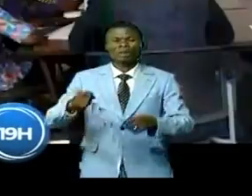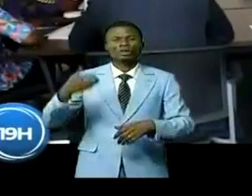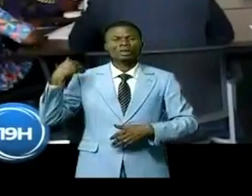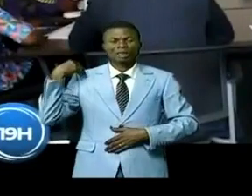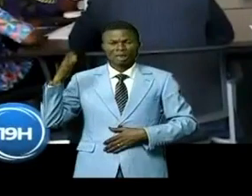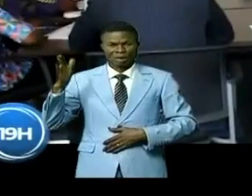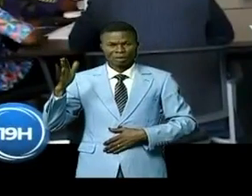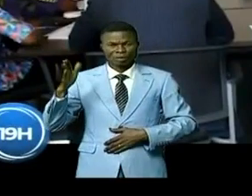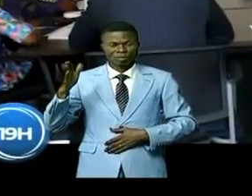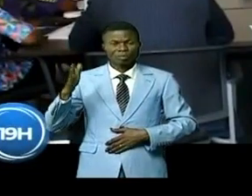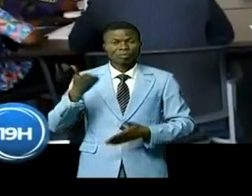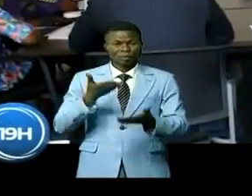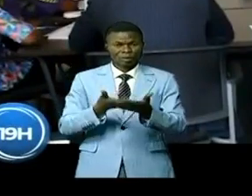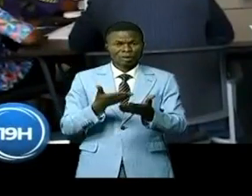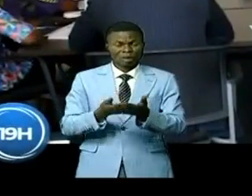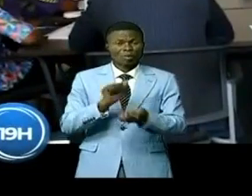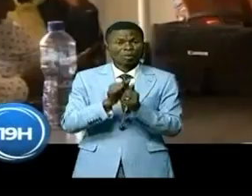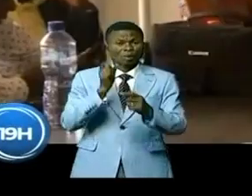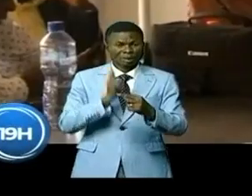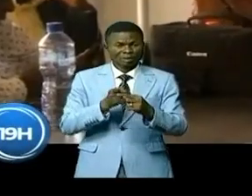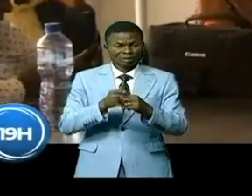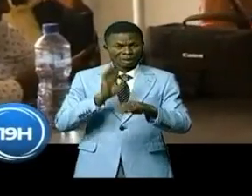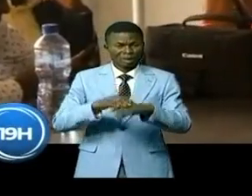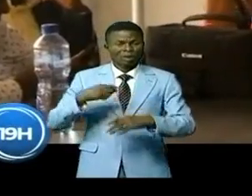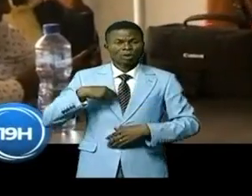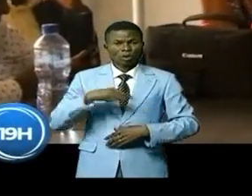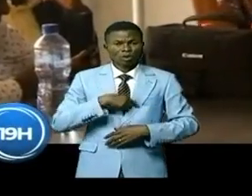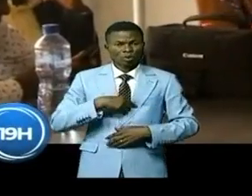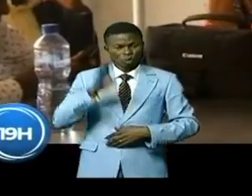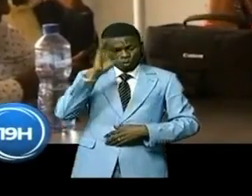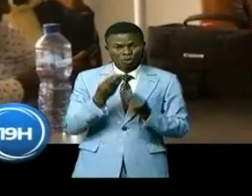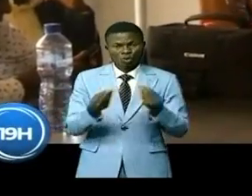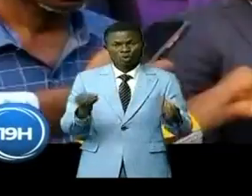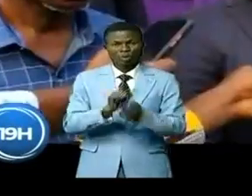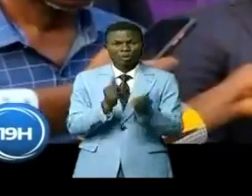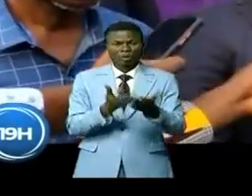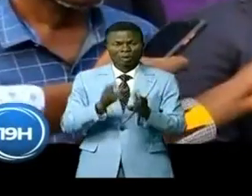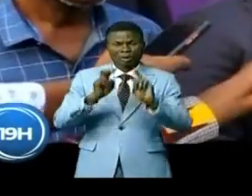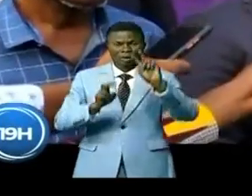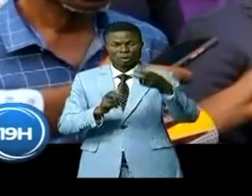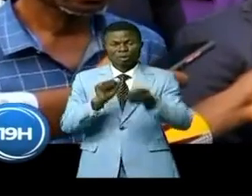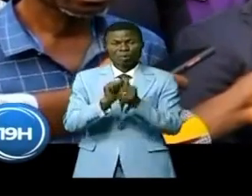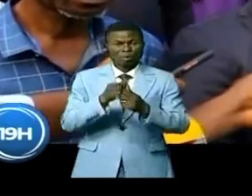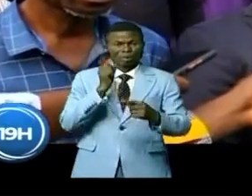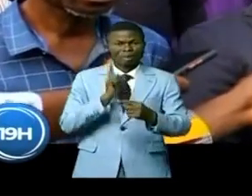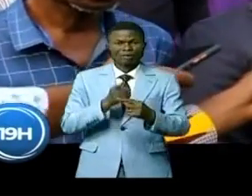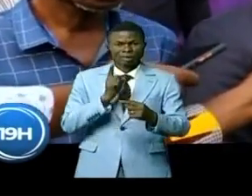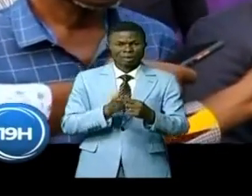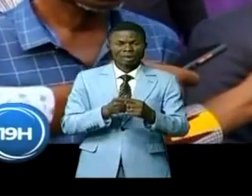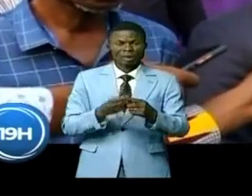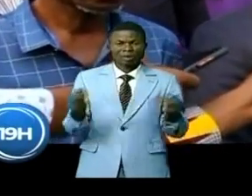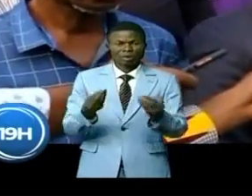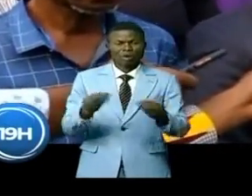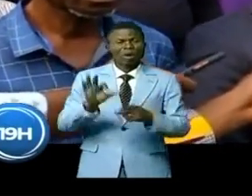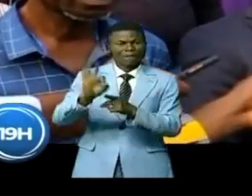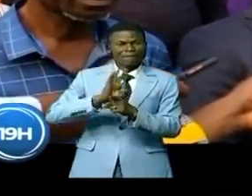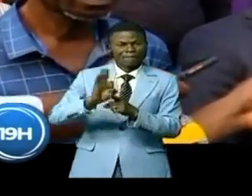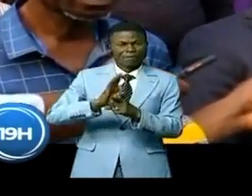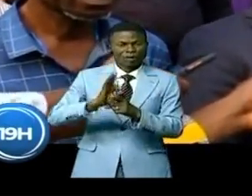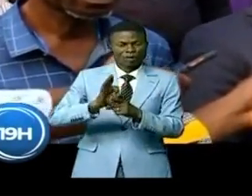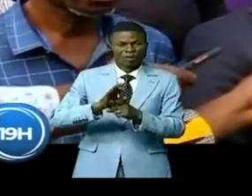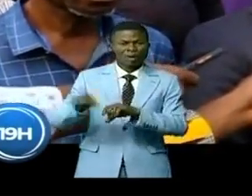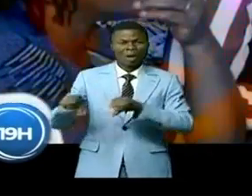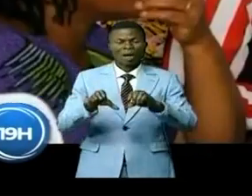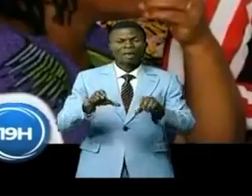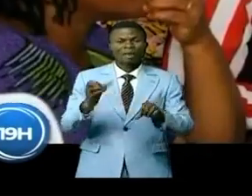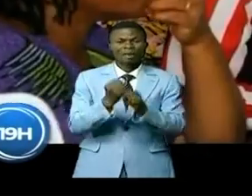C'est la plus grande difficulté que nous avons de faire face à cela. La deuxième difficulté, nous disons, c'est la formation des acteurs,